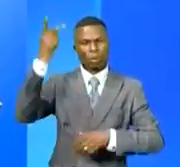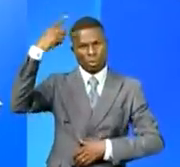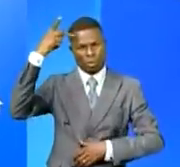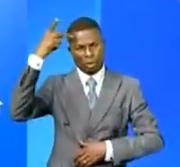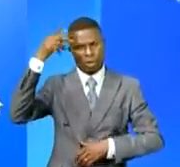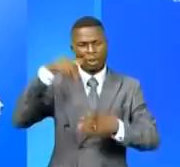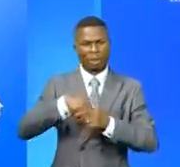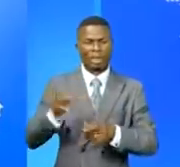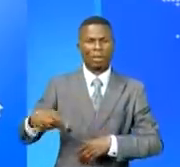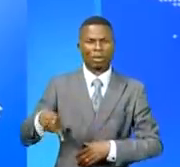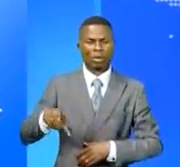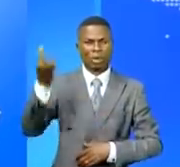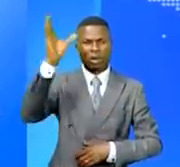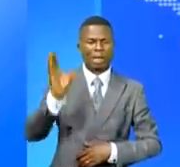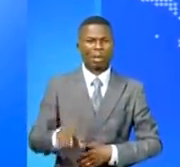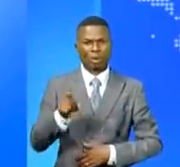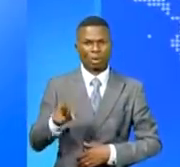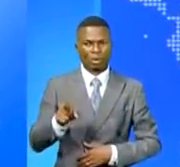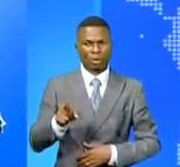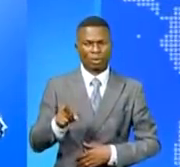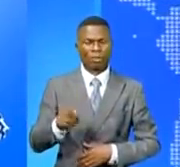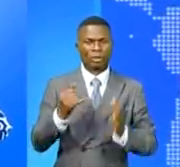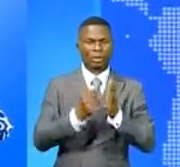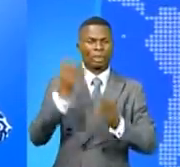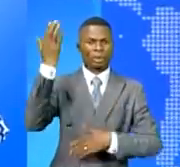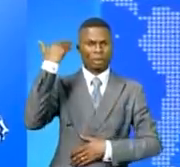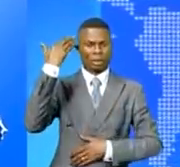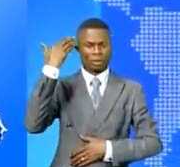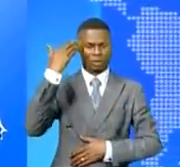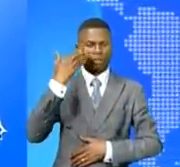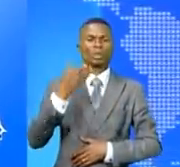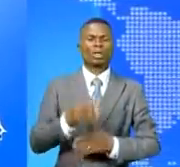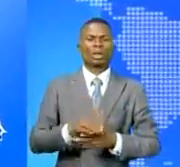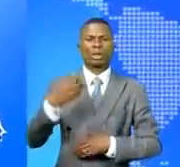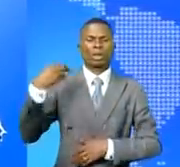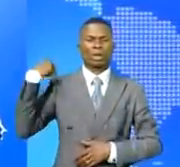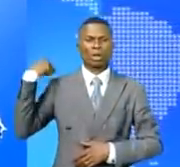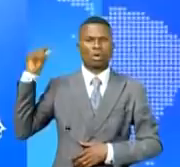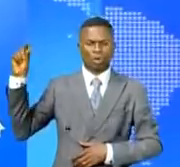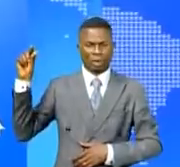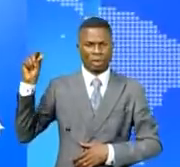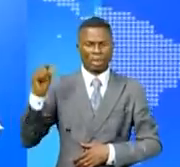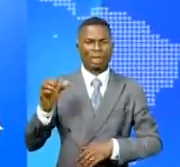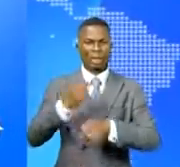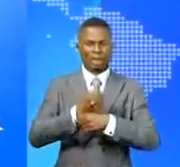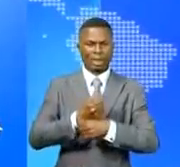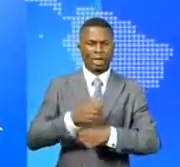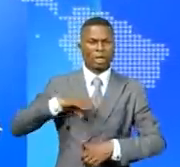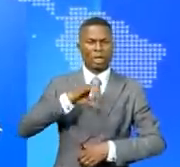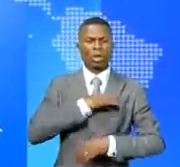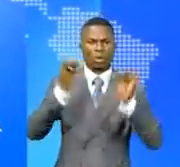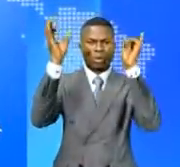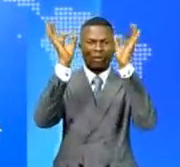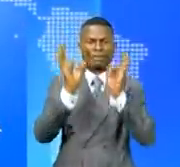dans la province du Congo central. Le week-end dernier, Augustin Kabuya a procédé à l'installation du comité fédéral